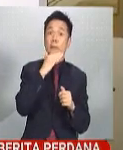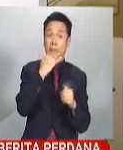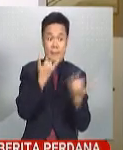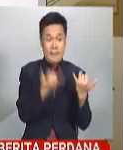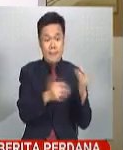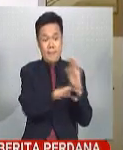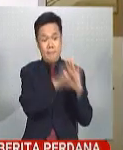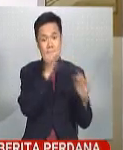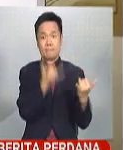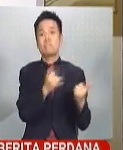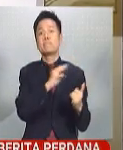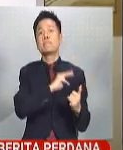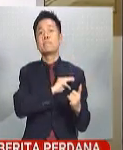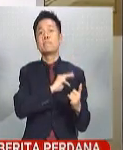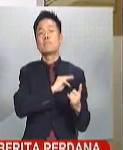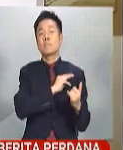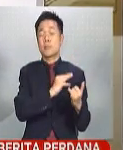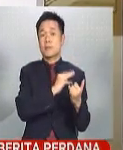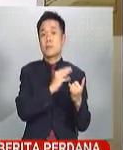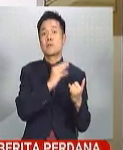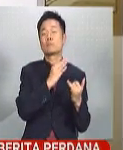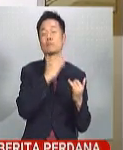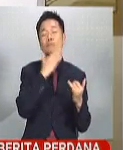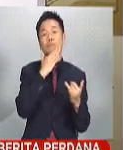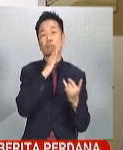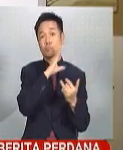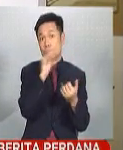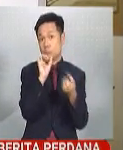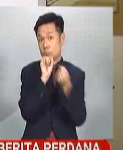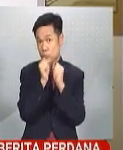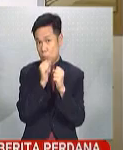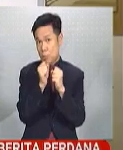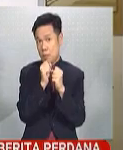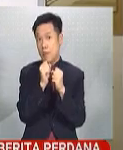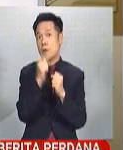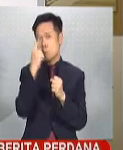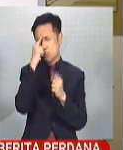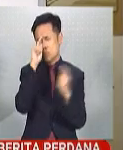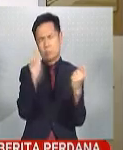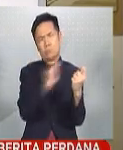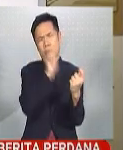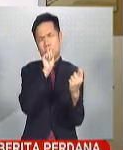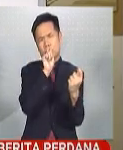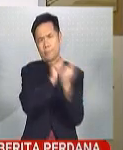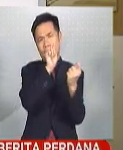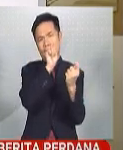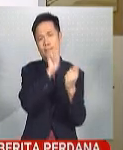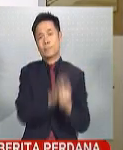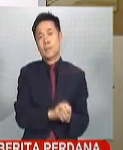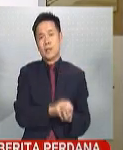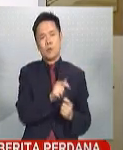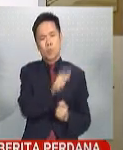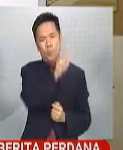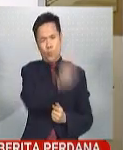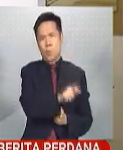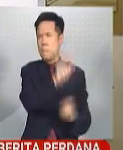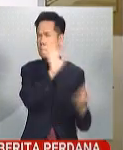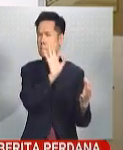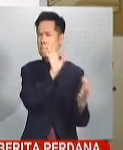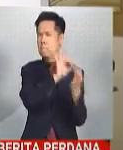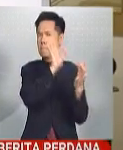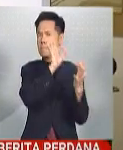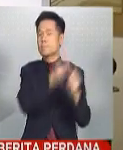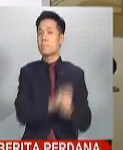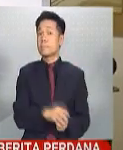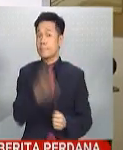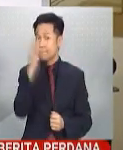sebagai Menteri Belia dan Sukan memang sesuatu tindakan yang amat tepat dan calon yang cocoklah saya rasa,